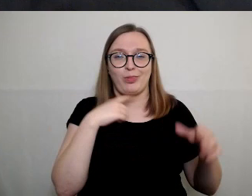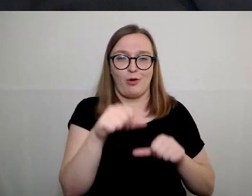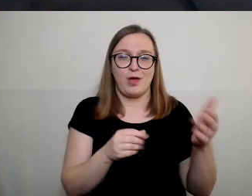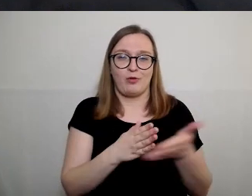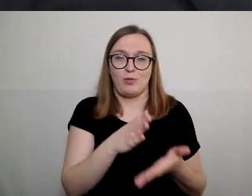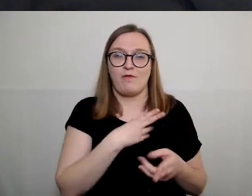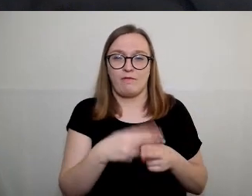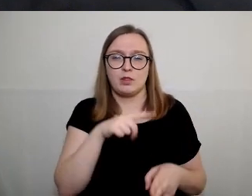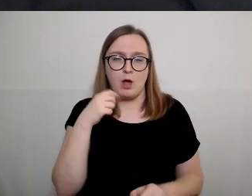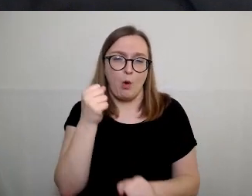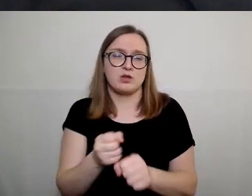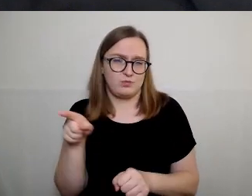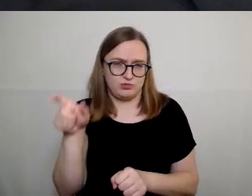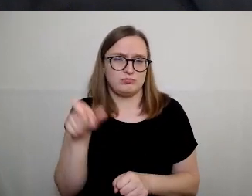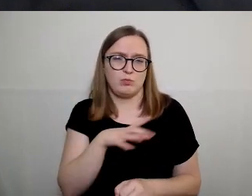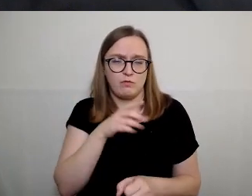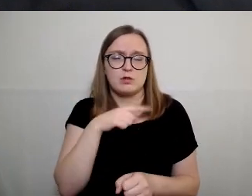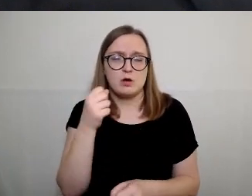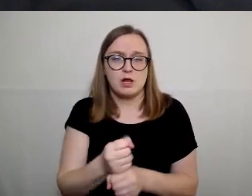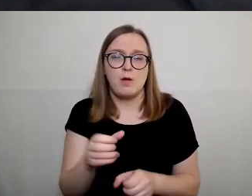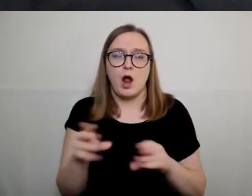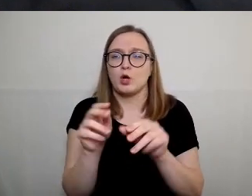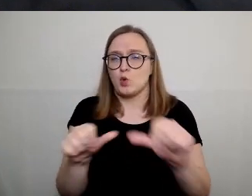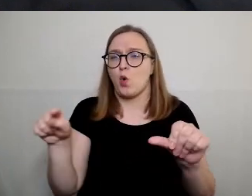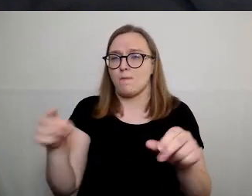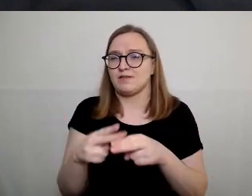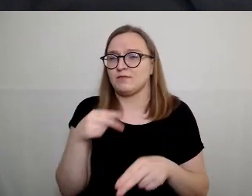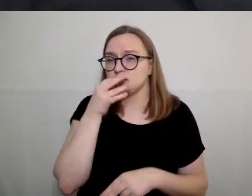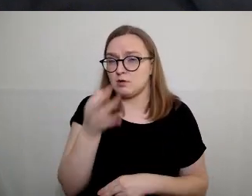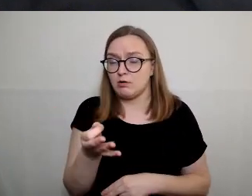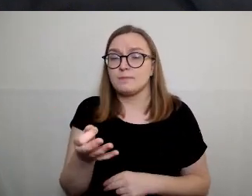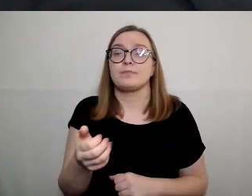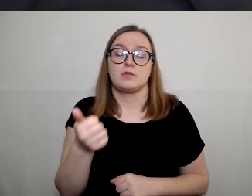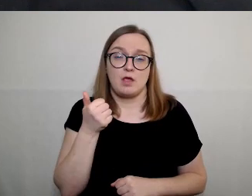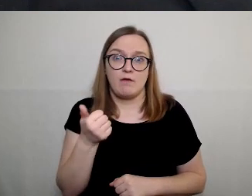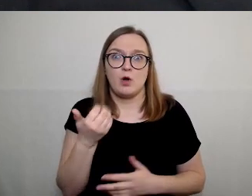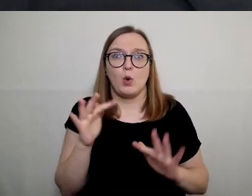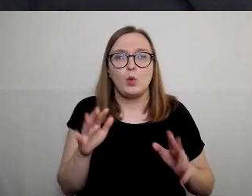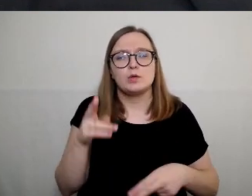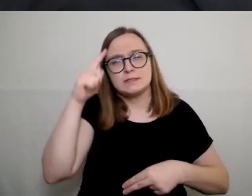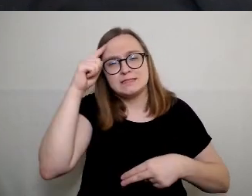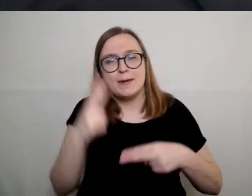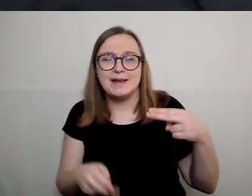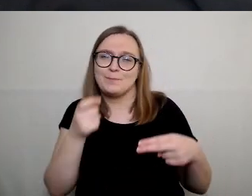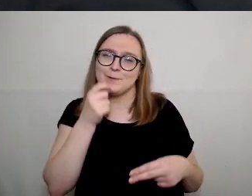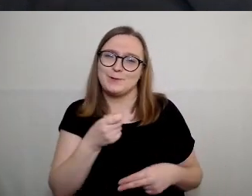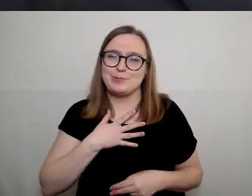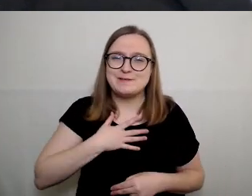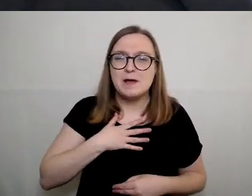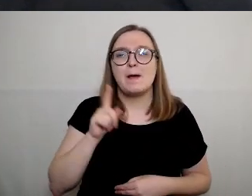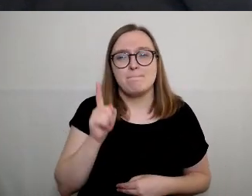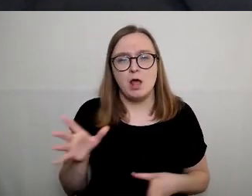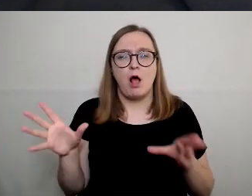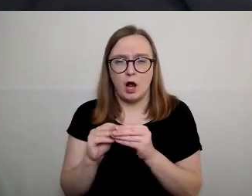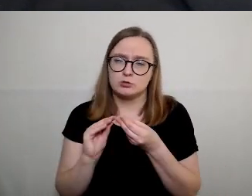sutelktai dirbo su komisija, kaip minėjau, ir tuos gan ir nepopuliarius sprendimus, bet kartu visi bendrai